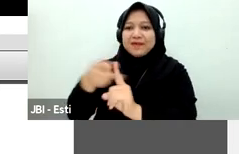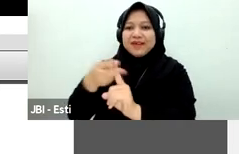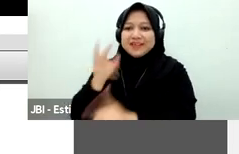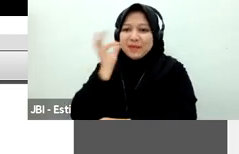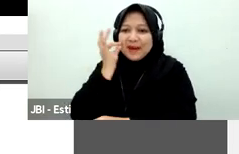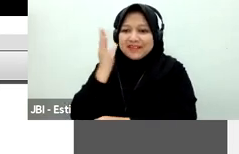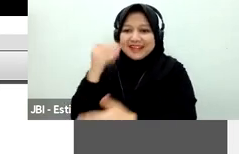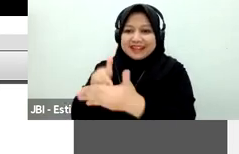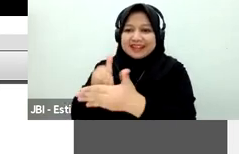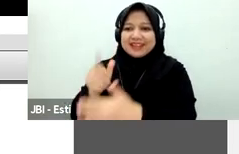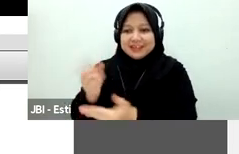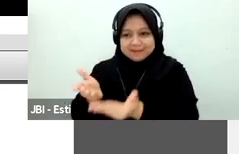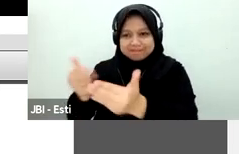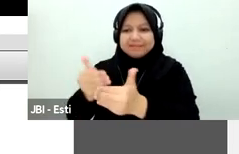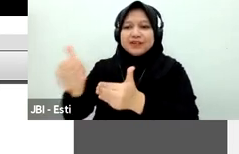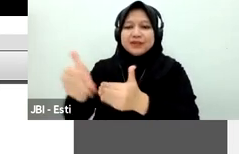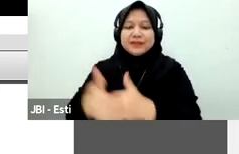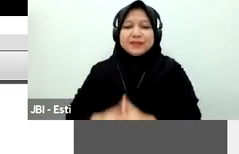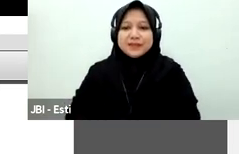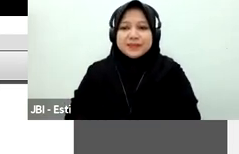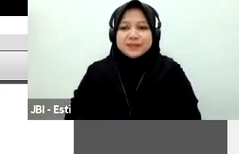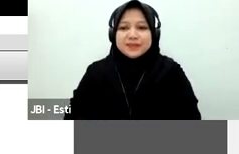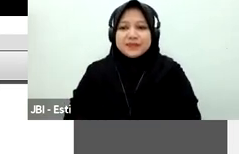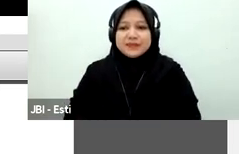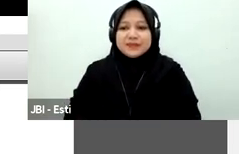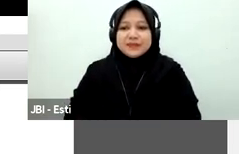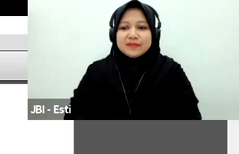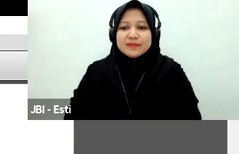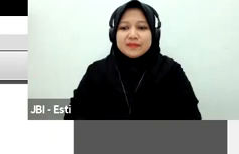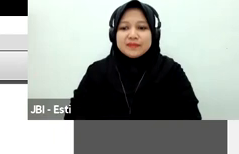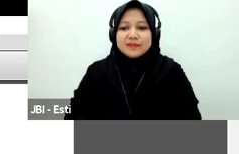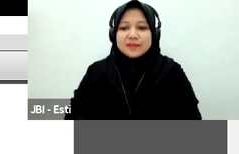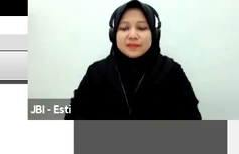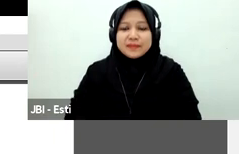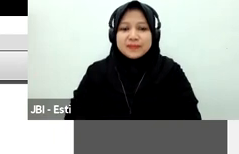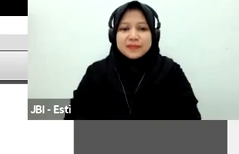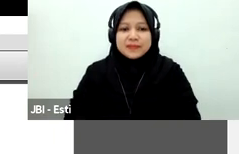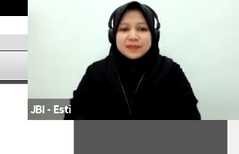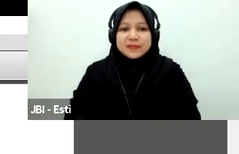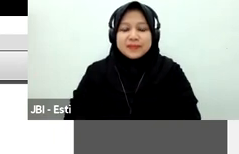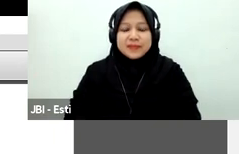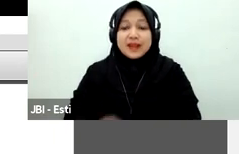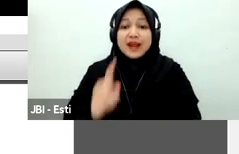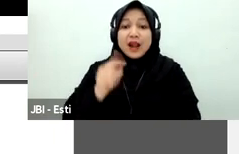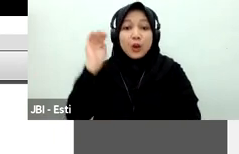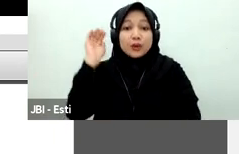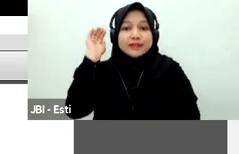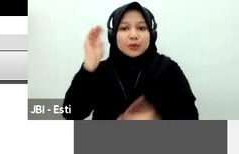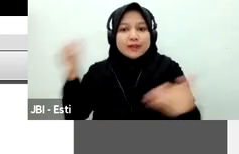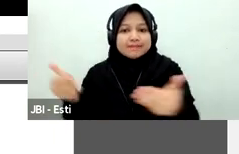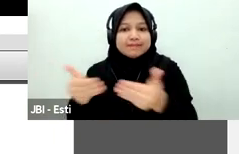kendalanya ya sudah isu ditemukan lalu